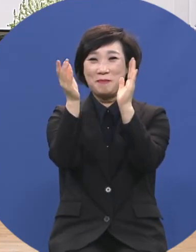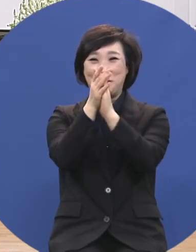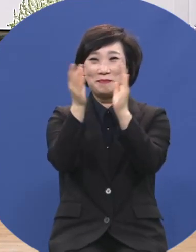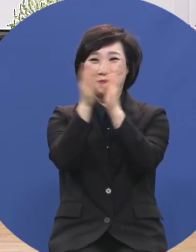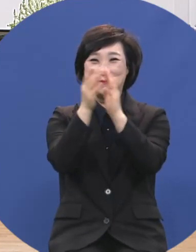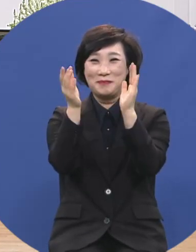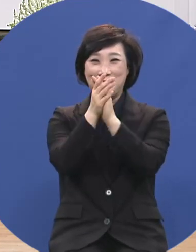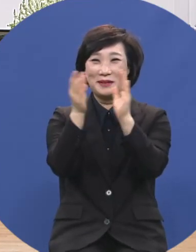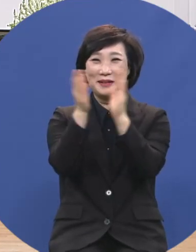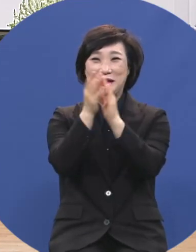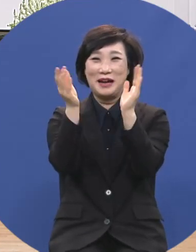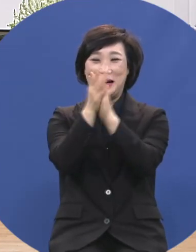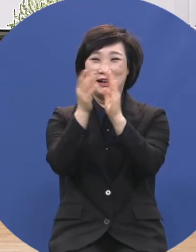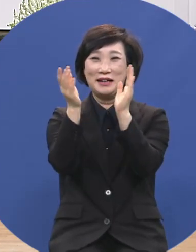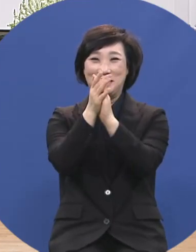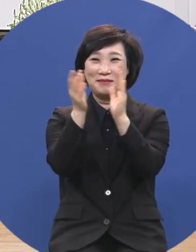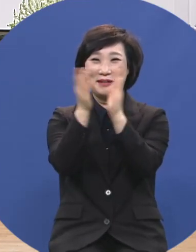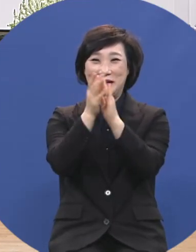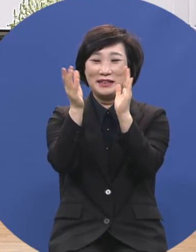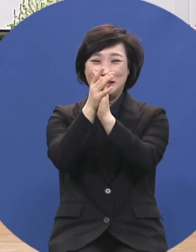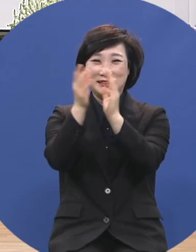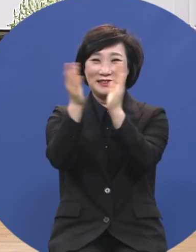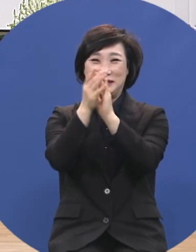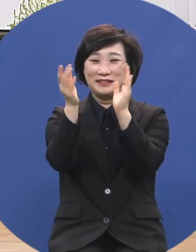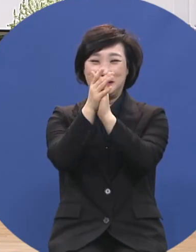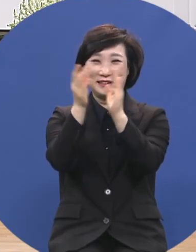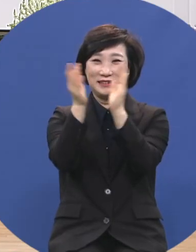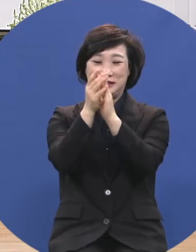네, 우리 미숙이 박수 한 쳐. 9번 미숙이.